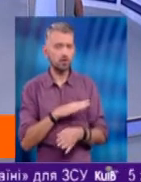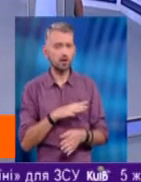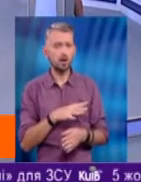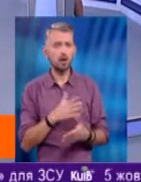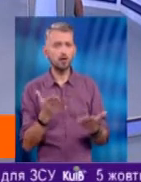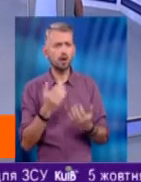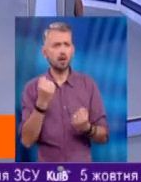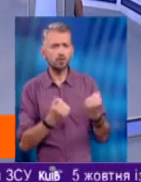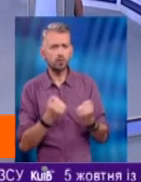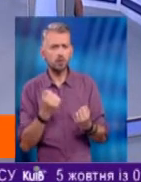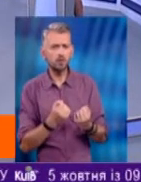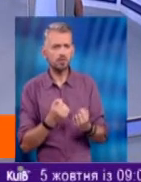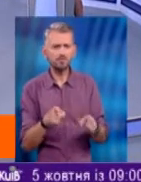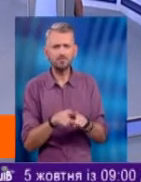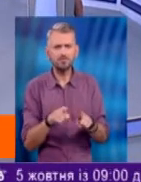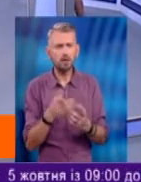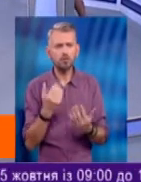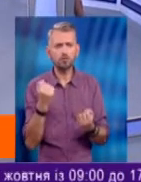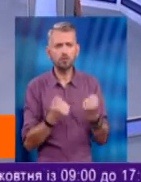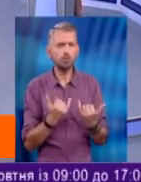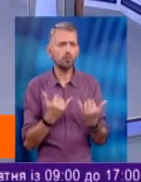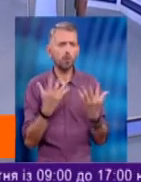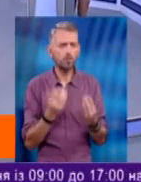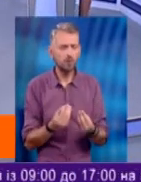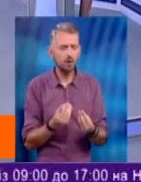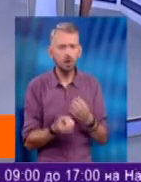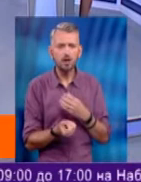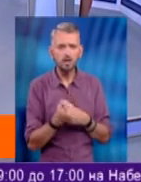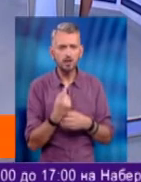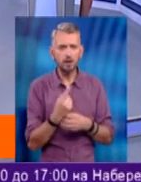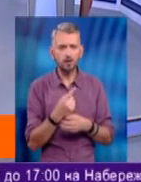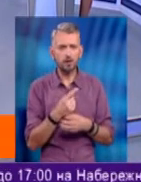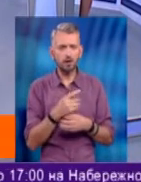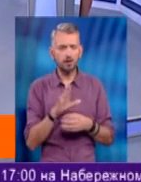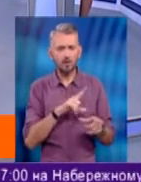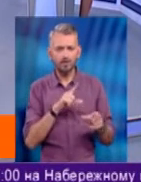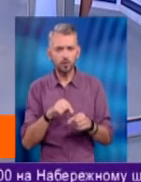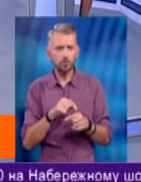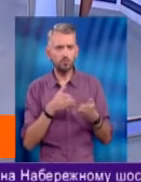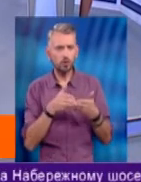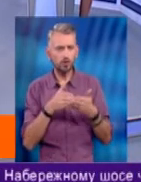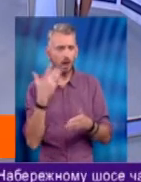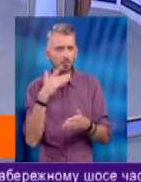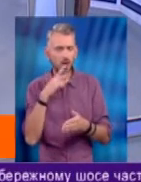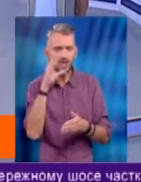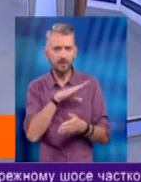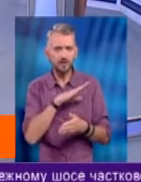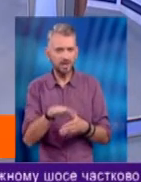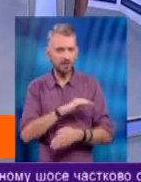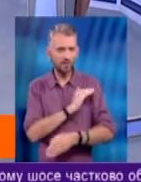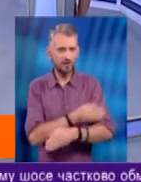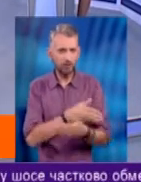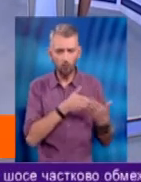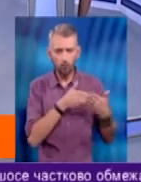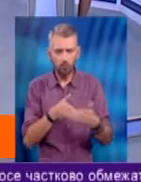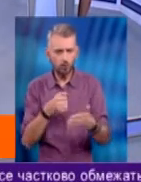який автомобіль би сьогоднішнього дня не вийшов би із порта Америки, він не встигне просто фізично доплить